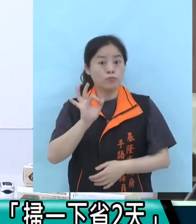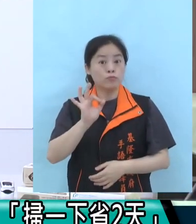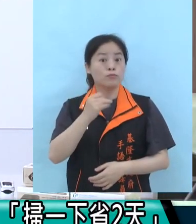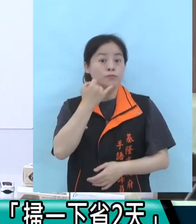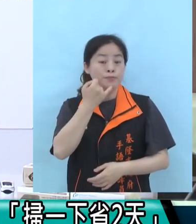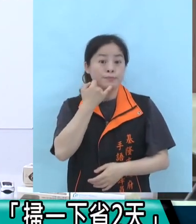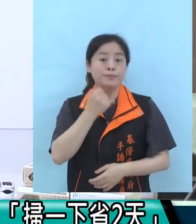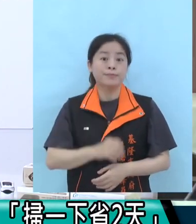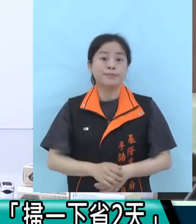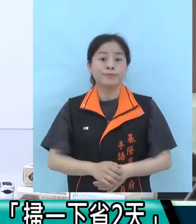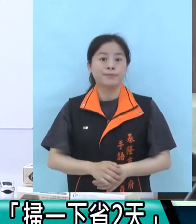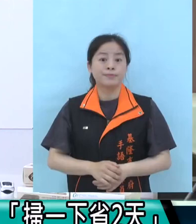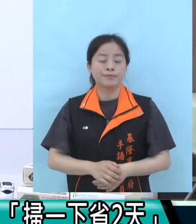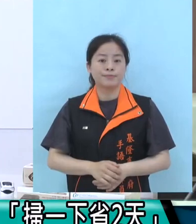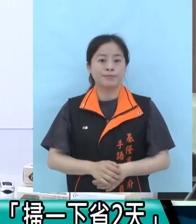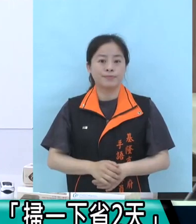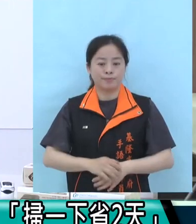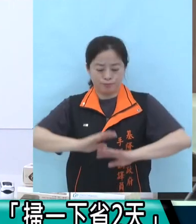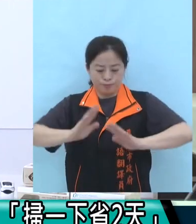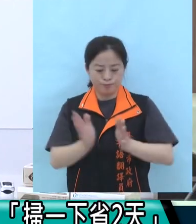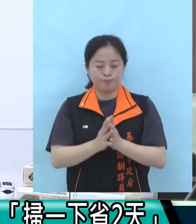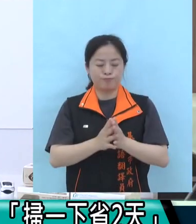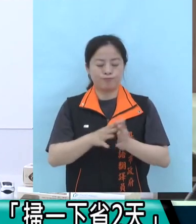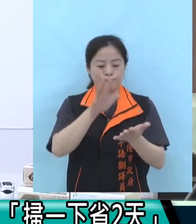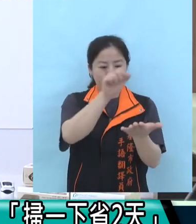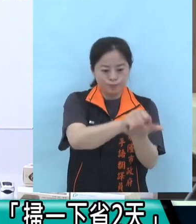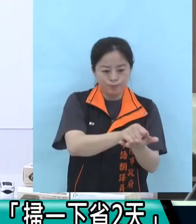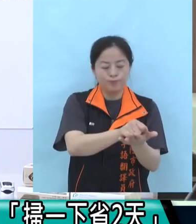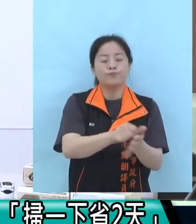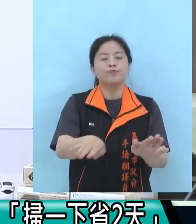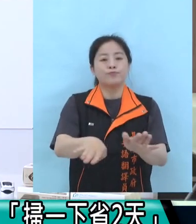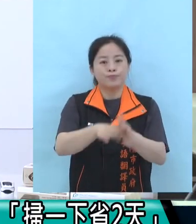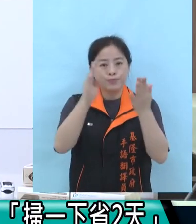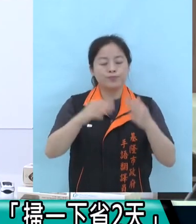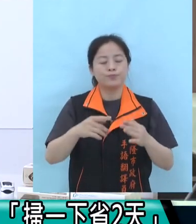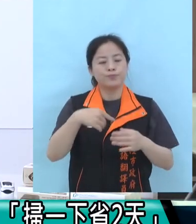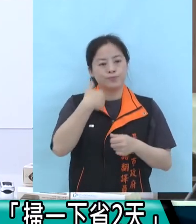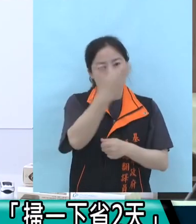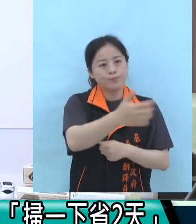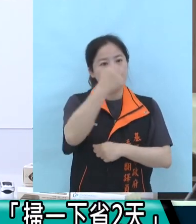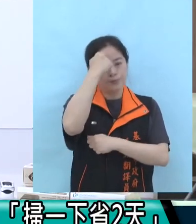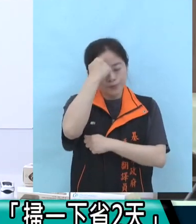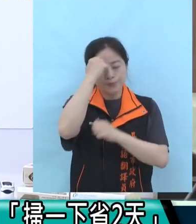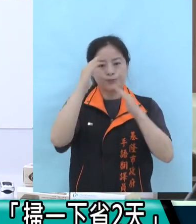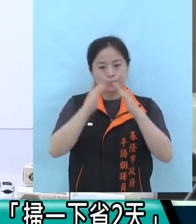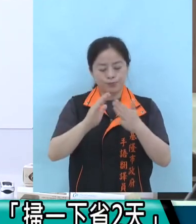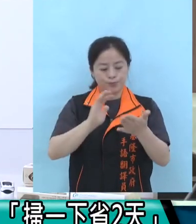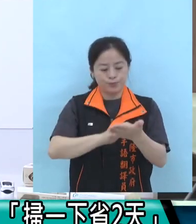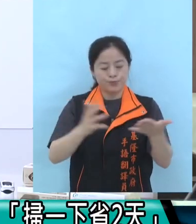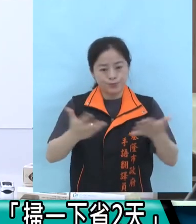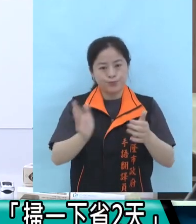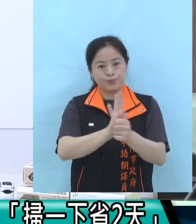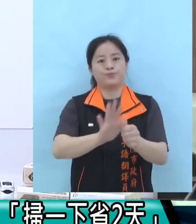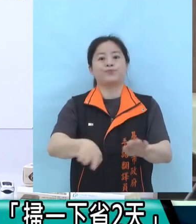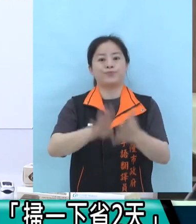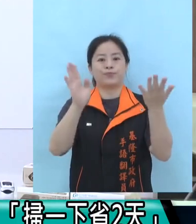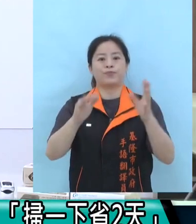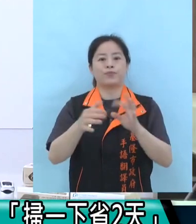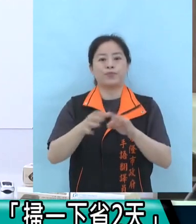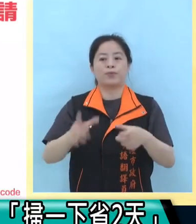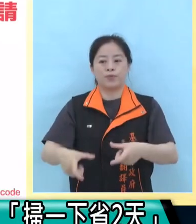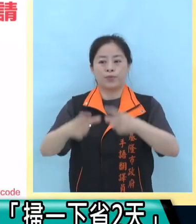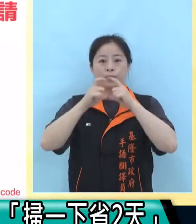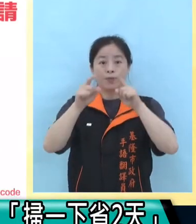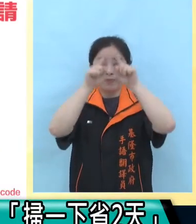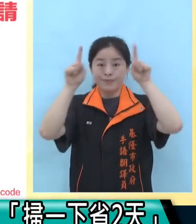好，就开始入案启动居家医疗照护的一个服务。好，所以我们回到这一